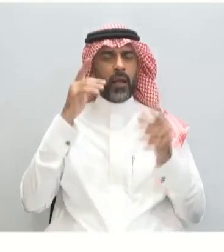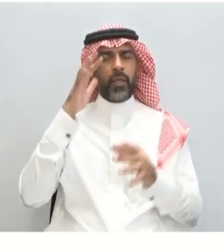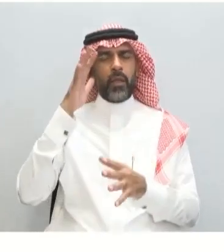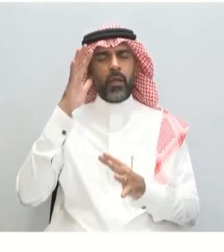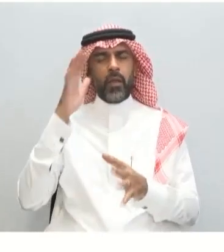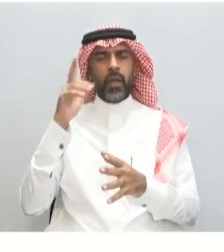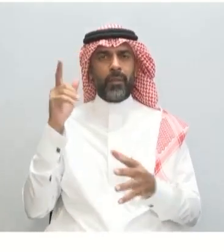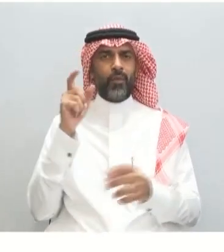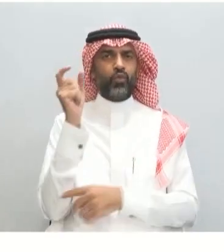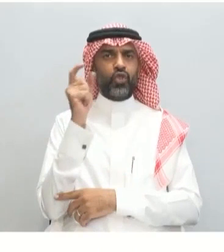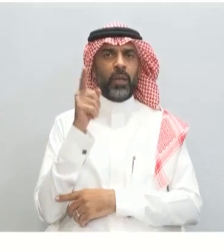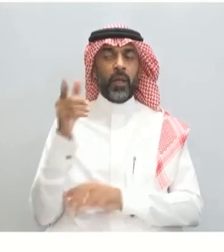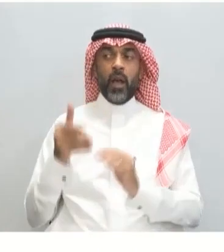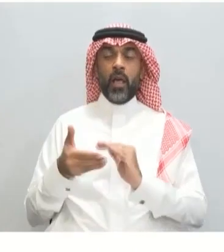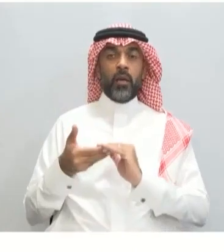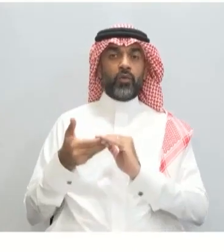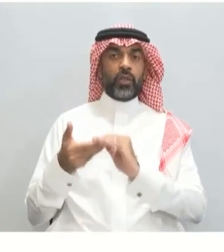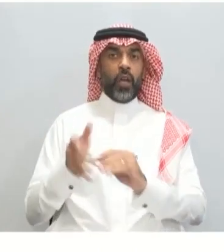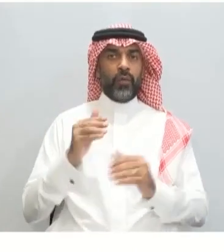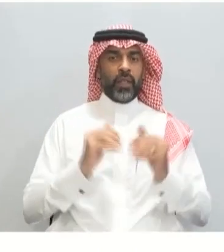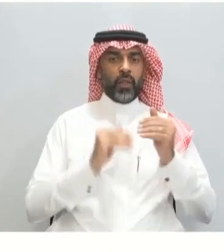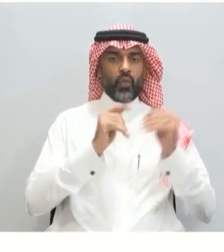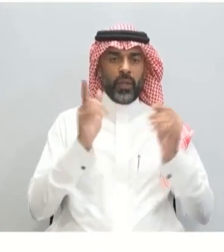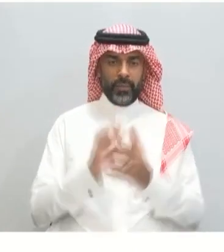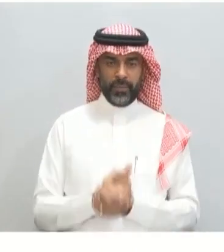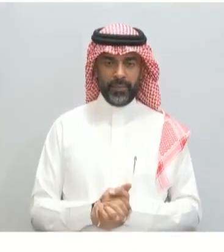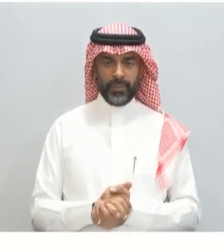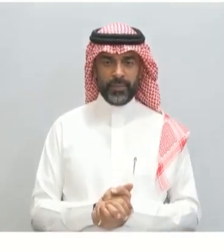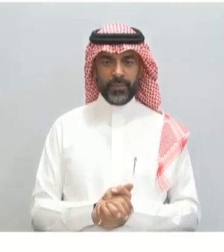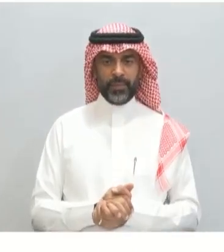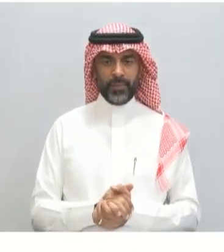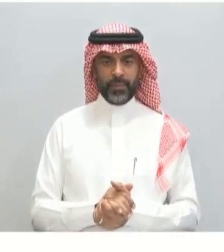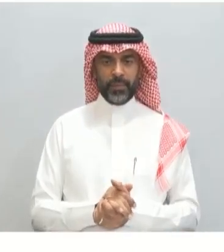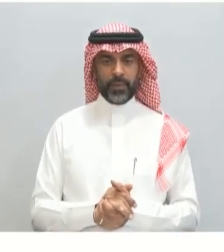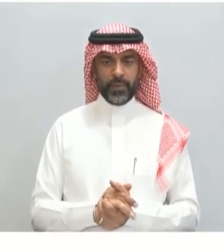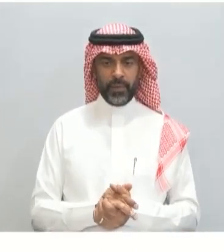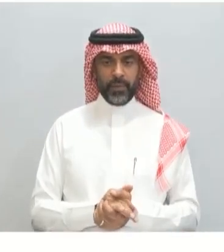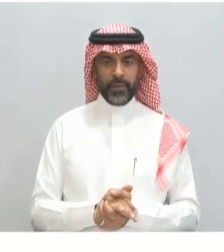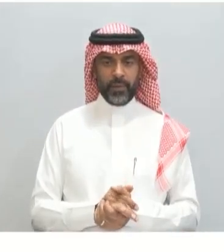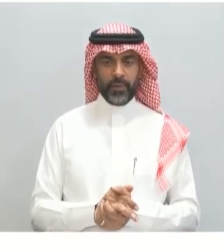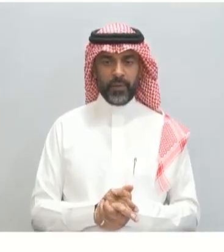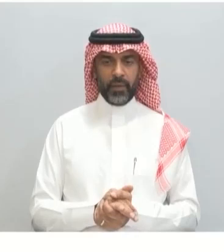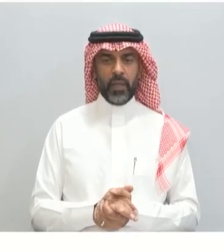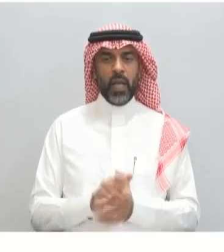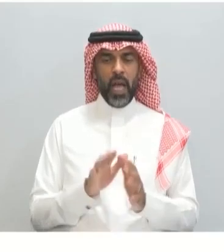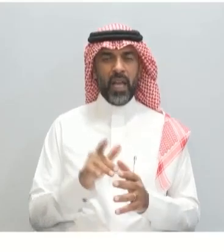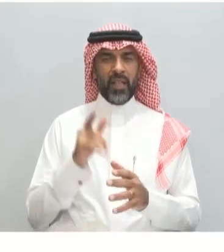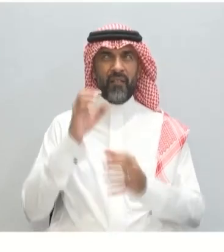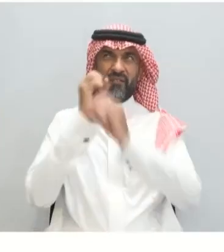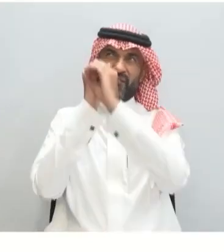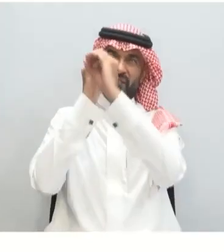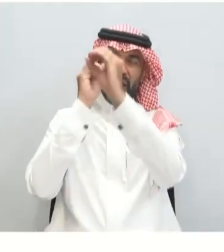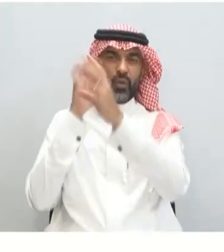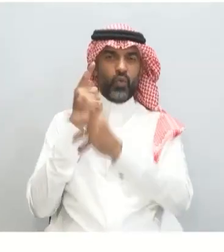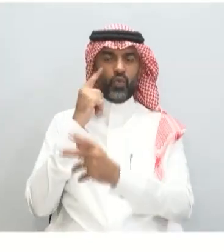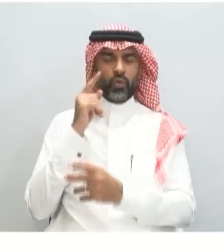طوروا وساعدوا في تطوير هذا العلم ايضا هناك بعض الامور التي عالجتها المصنفات الفلكيه عند المسلمين